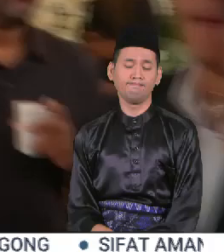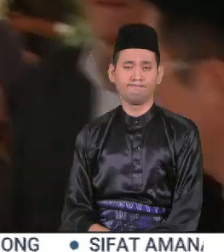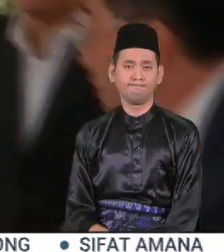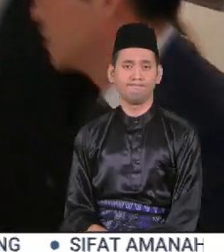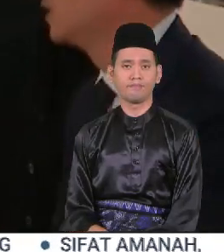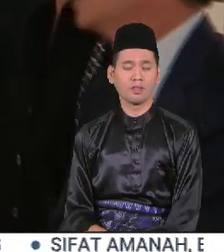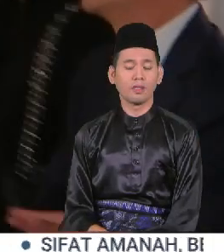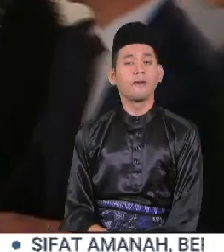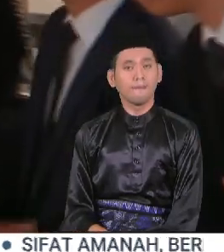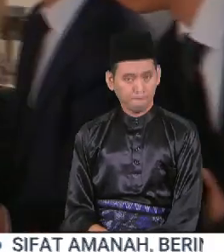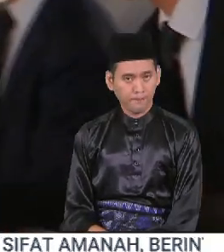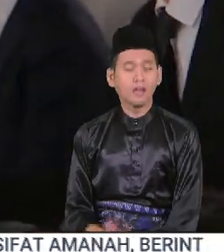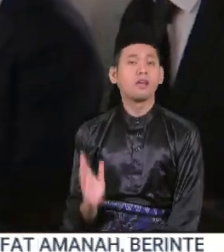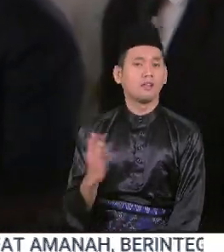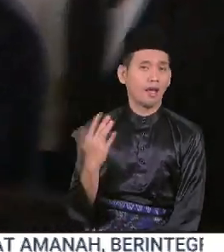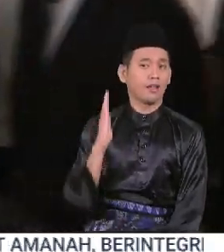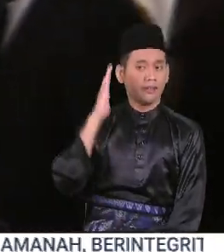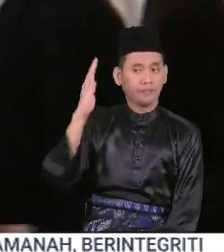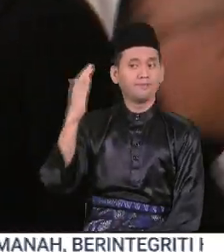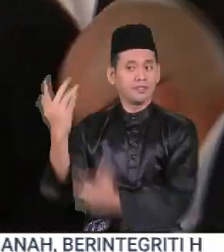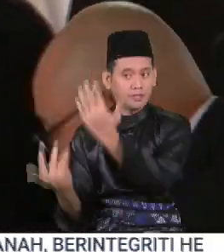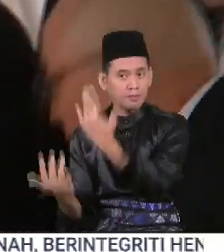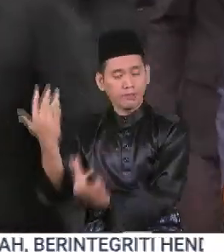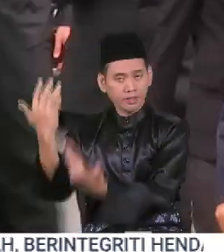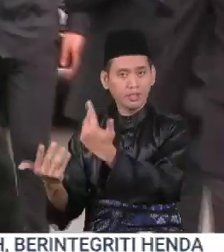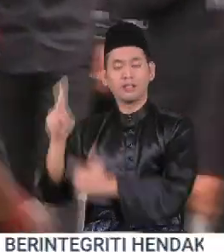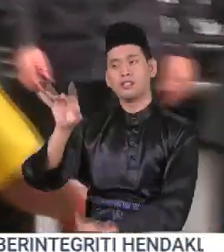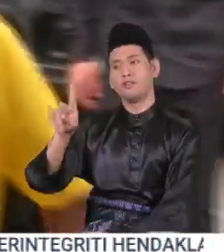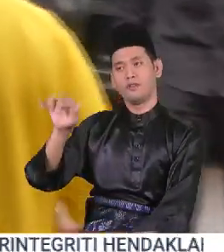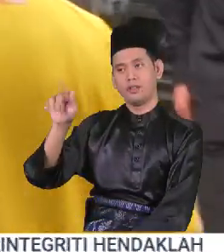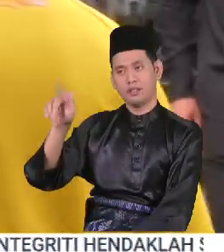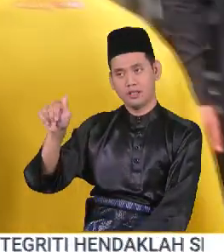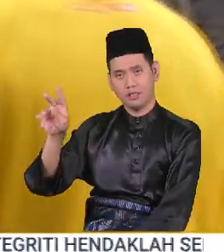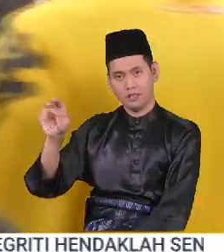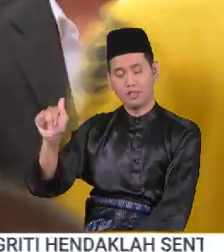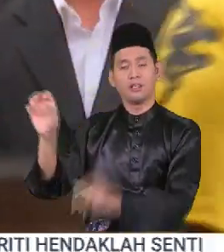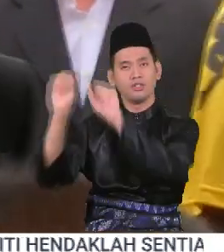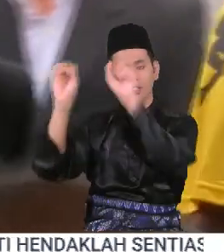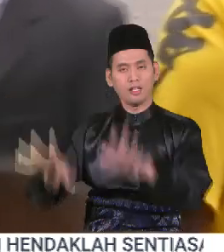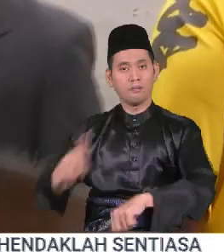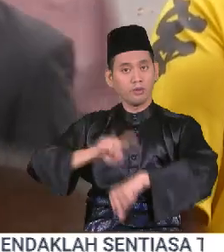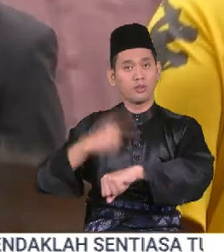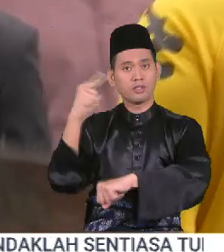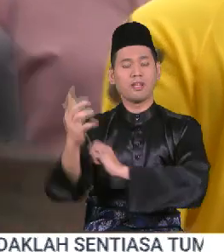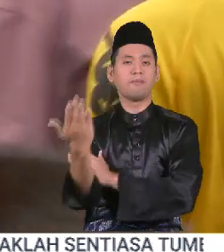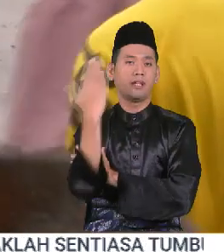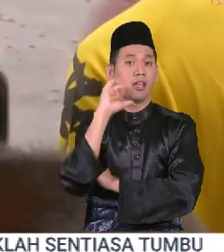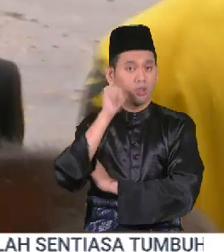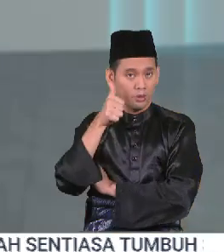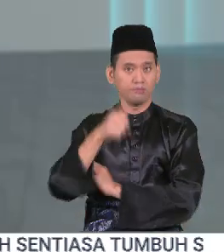Mayang mendiang akan dibawa ke pusat pembakaran di Nirvana Memorial Park Shah Alam pukul 11 pagi esok.